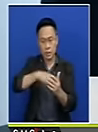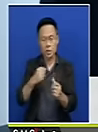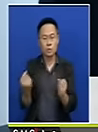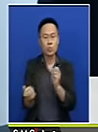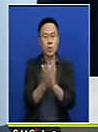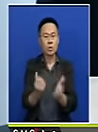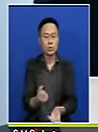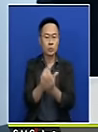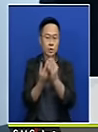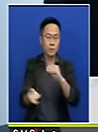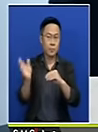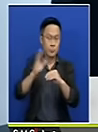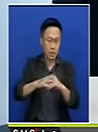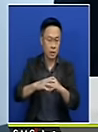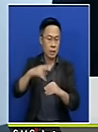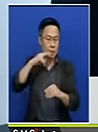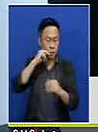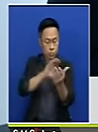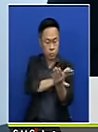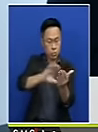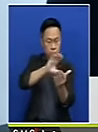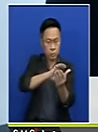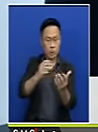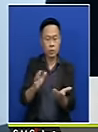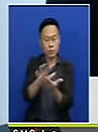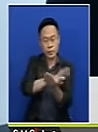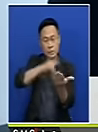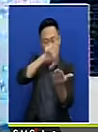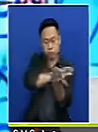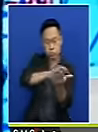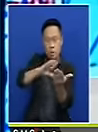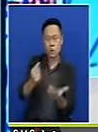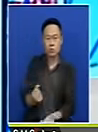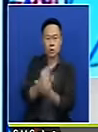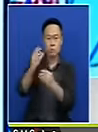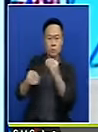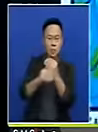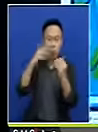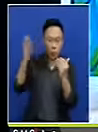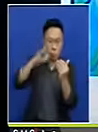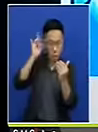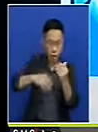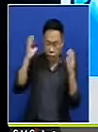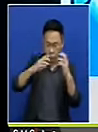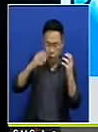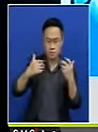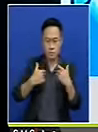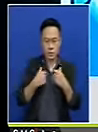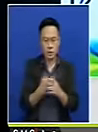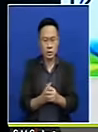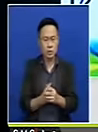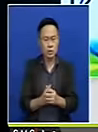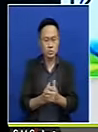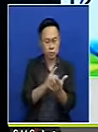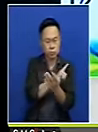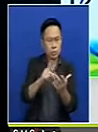วนี้จะเป็นตัวดึงให้ลมตะวันตกเฉียงใต้เนี่ยเข้ามาสู่ประเทศไทยได้แรงมากขึ้นนะครับสำหรับตัวหย่อมความกดอากาศไม่ได้ส่ง